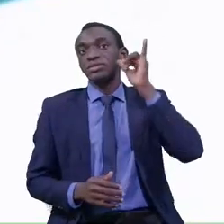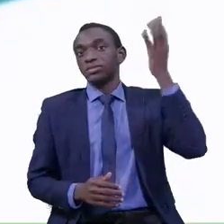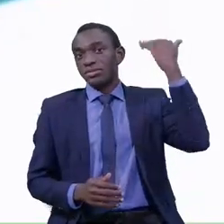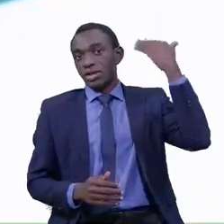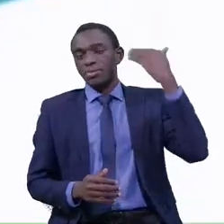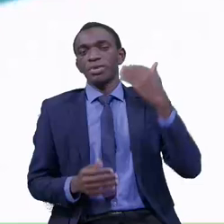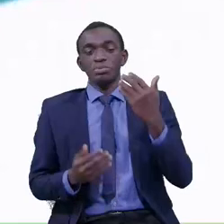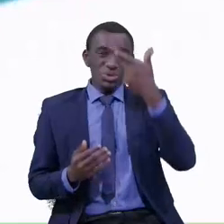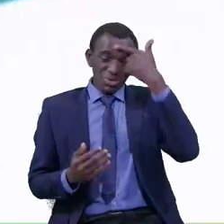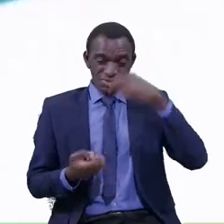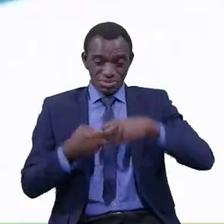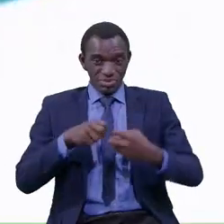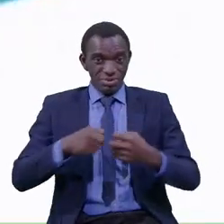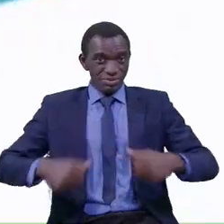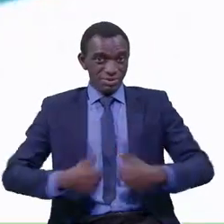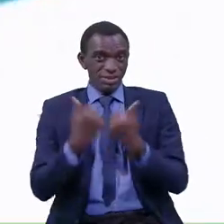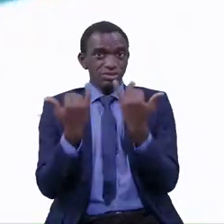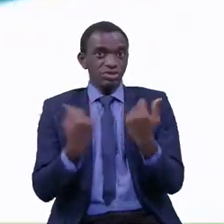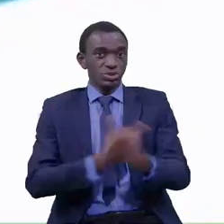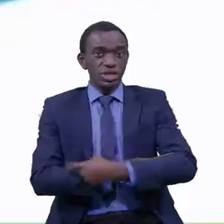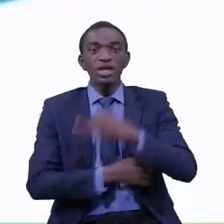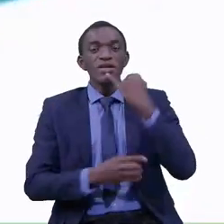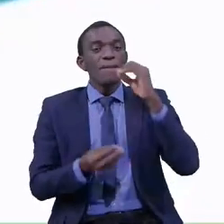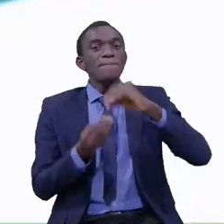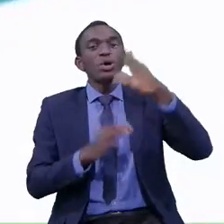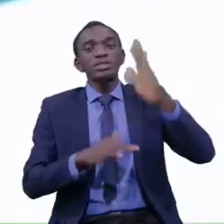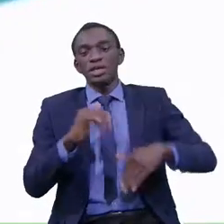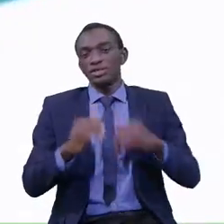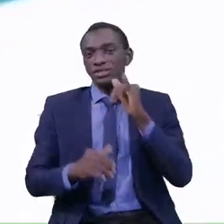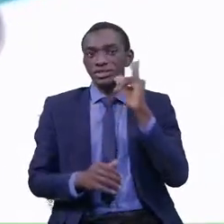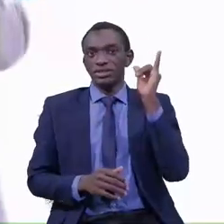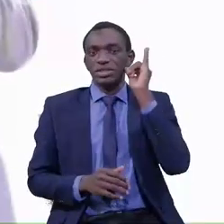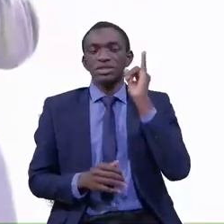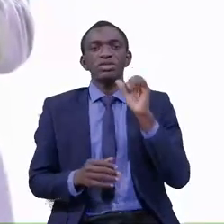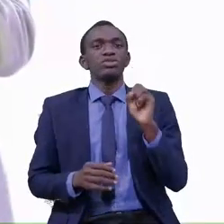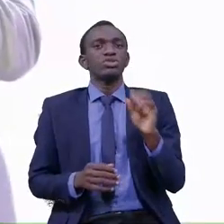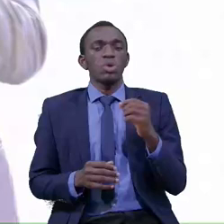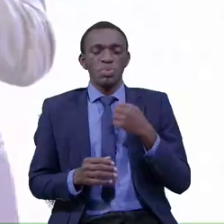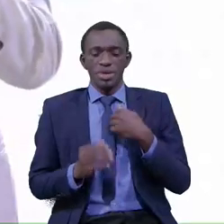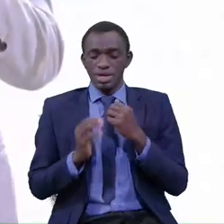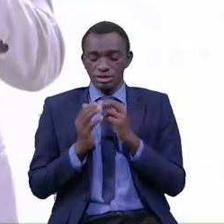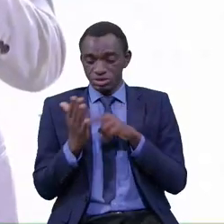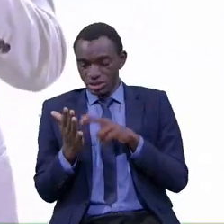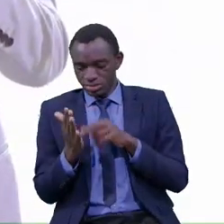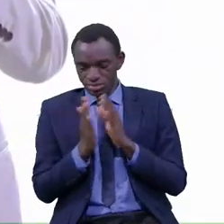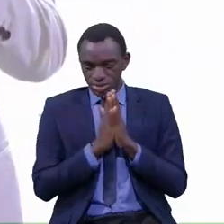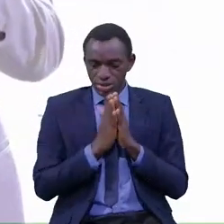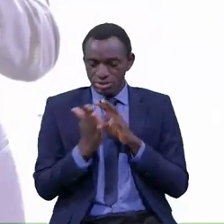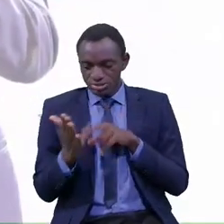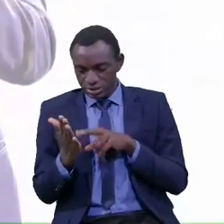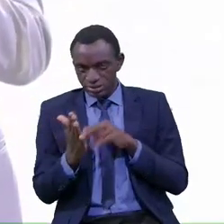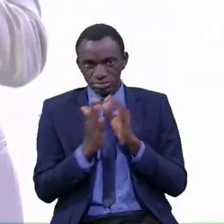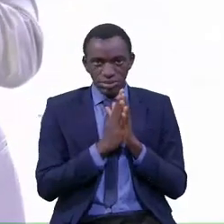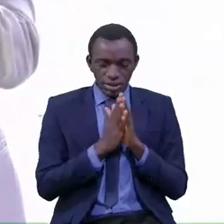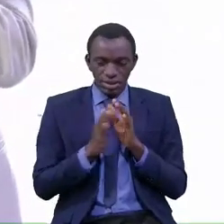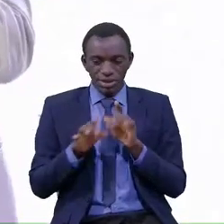défis d'aujourd'hui sont plus grands que les défis d'hier. Et je prie, je lis les